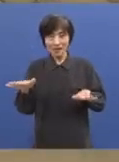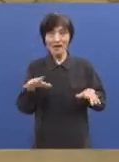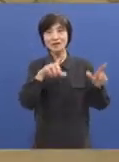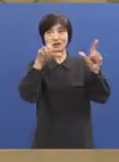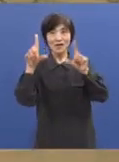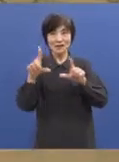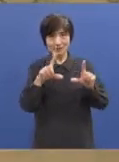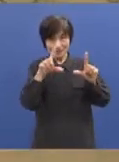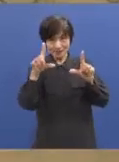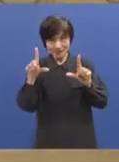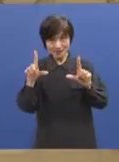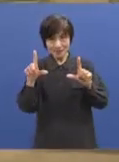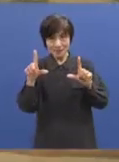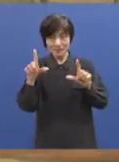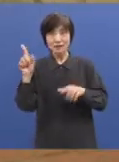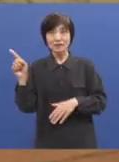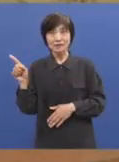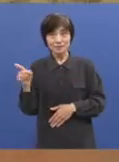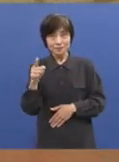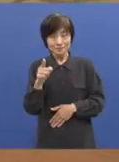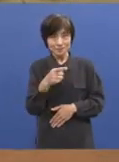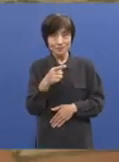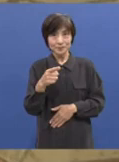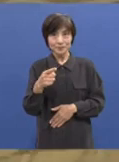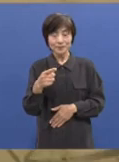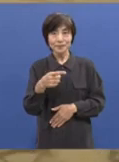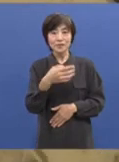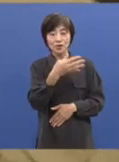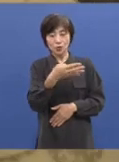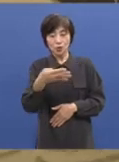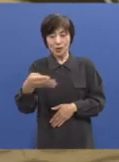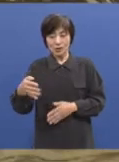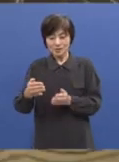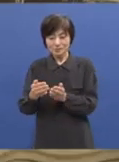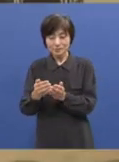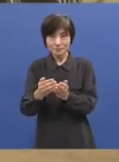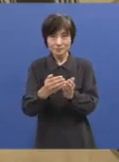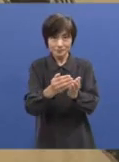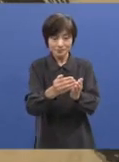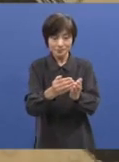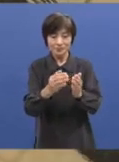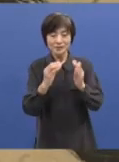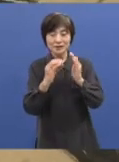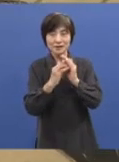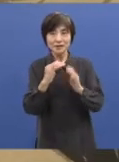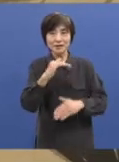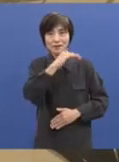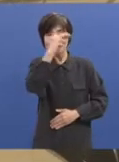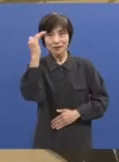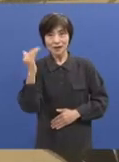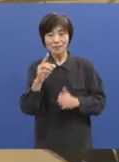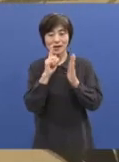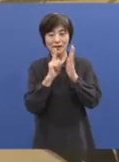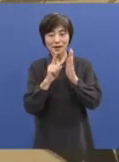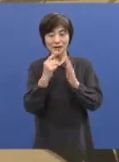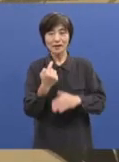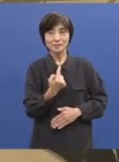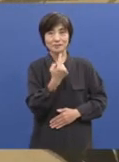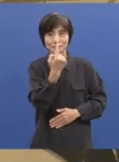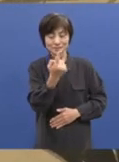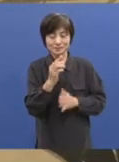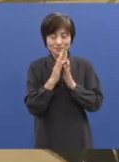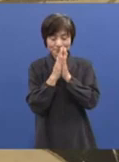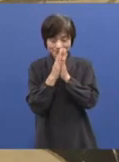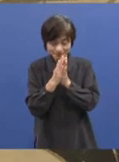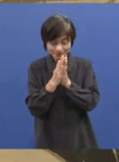例えば石山寺にお参りに行ったり、うん、淀川をたどって小倉池からずっと上がっていくと石山寺と行ってし前通りますん